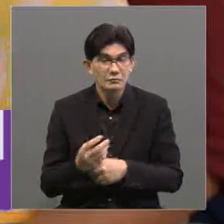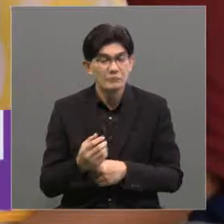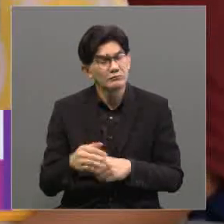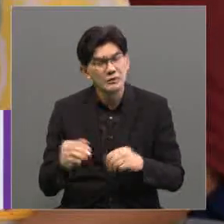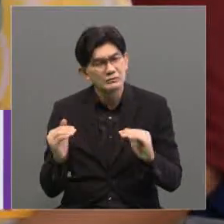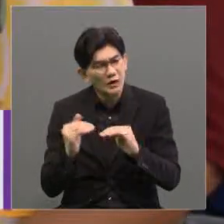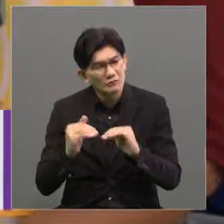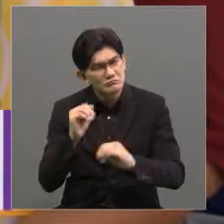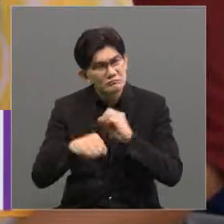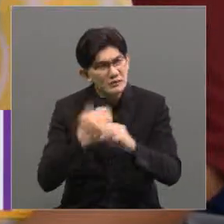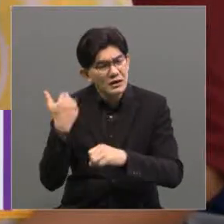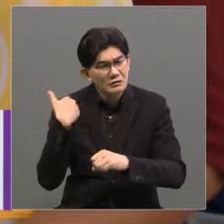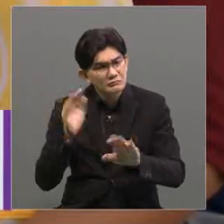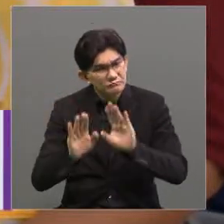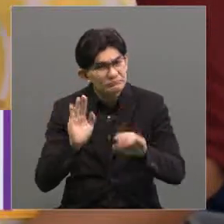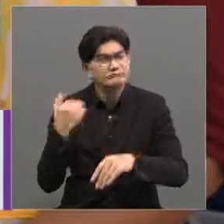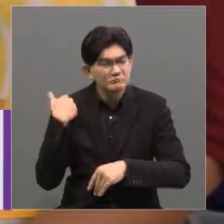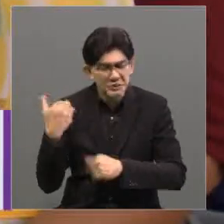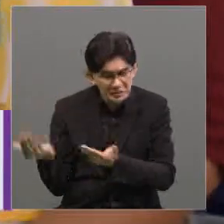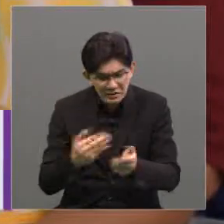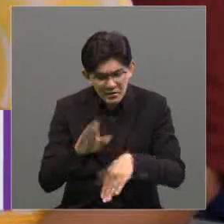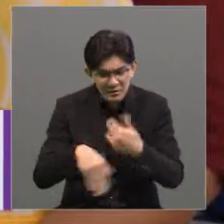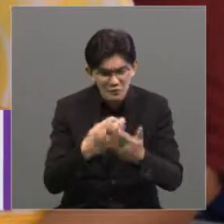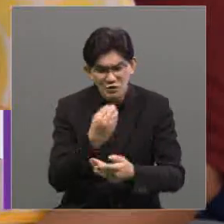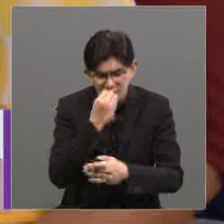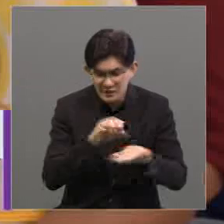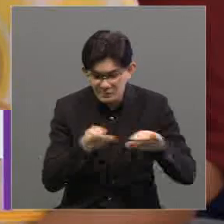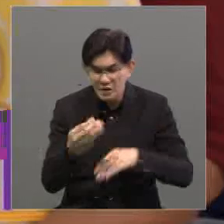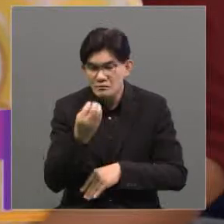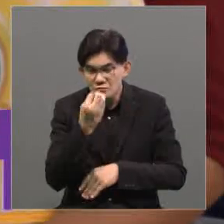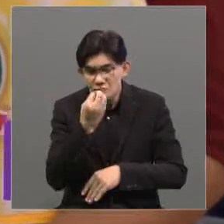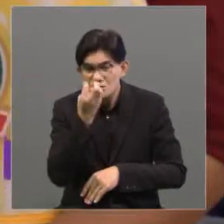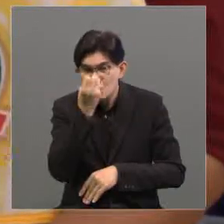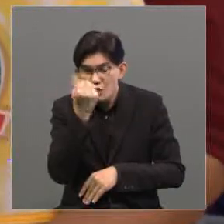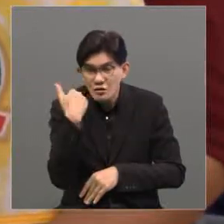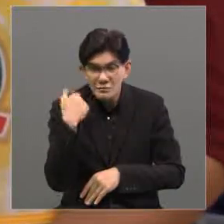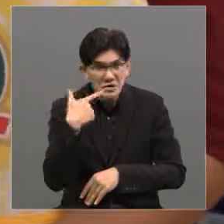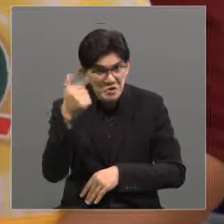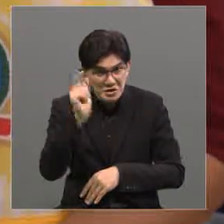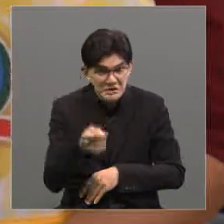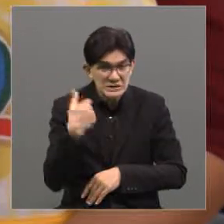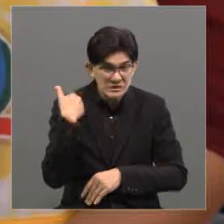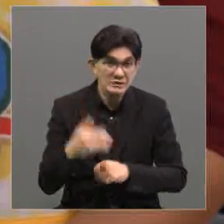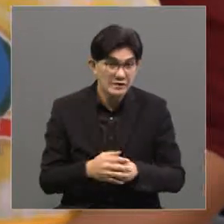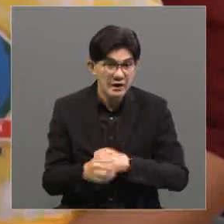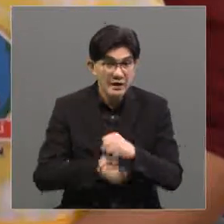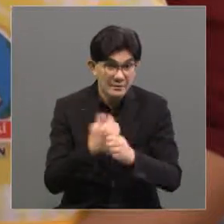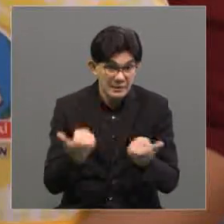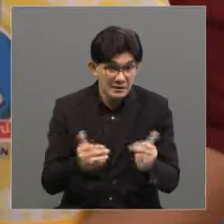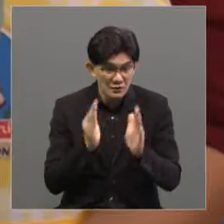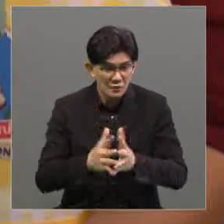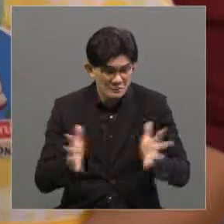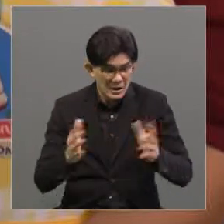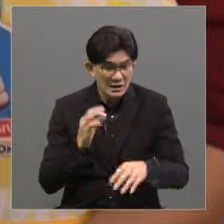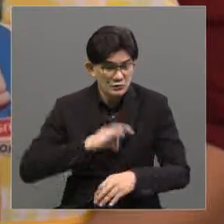ค่ะฉะนั้นก็เชิญพี่ๆมาทานด้วยกันนะคะลองชิมดูก่อนค่ะอร่อยจริงๆนะคะใน ฐานะที ่ เราเป็นพ่อค้าแม่ค้าปีนี้คนเยอะจริงๆ